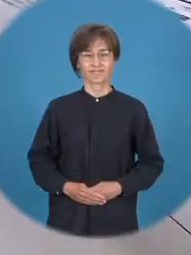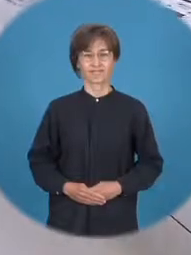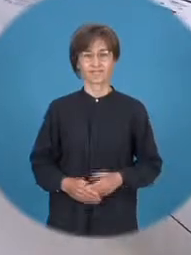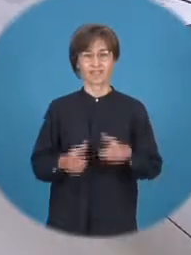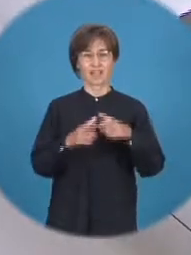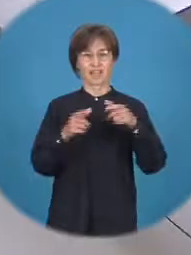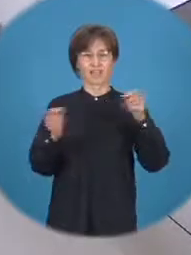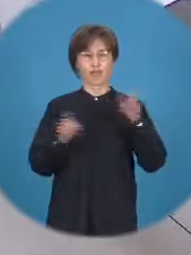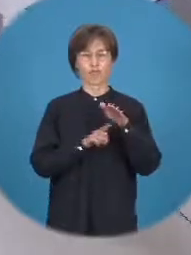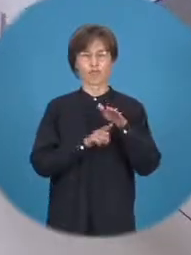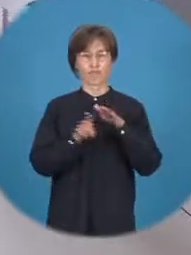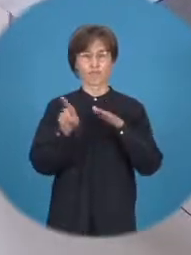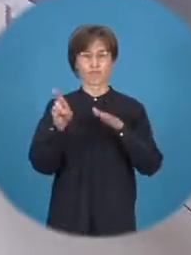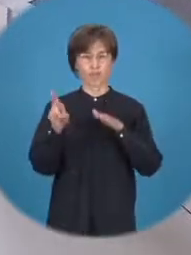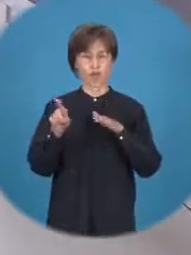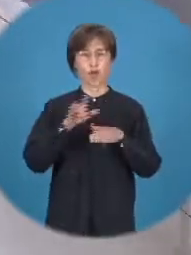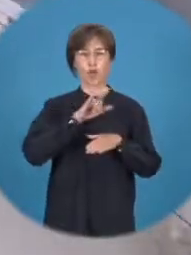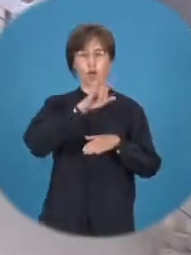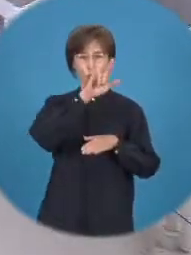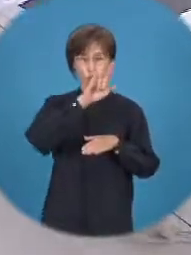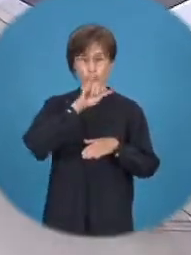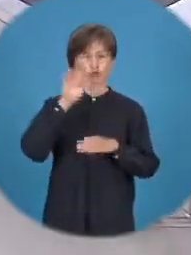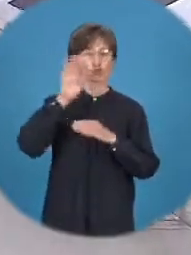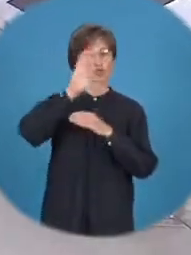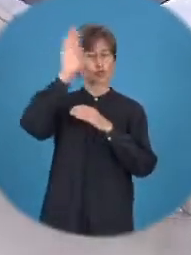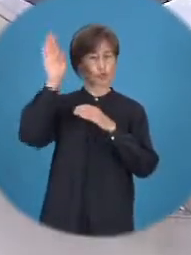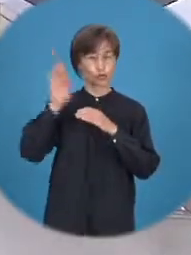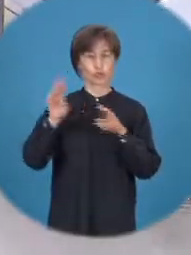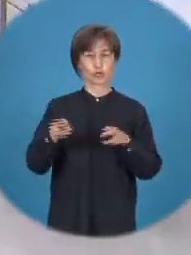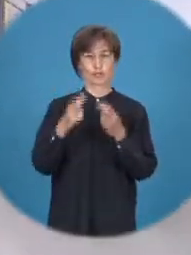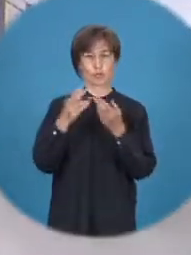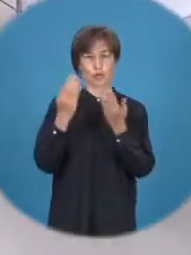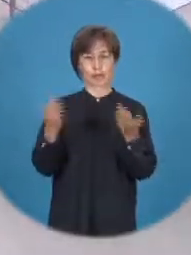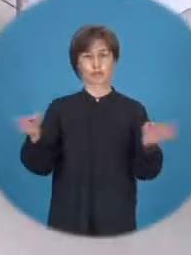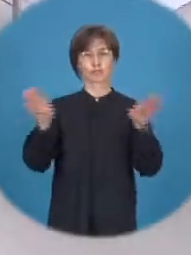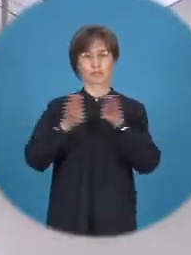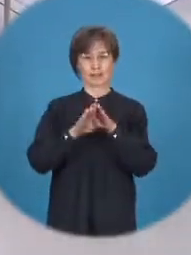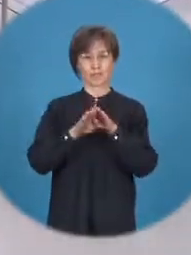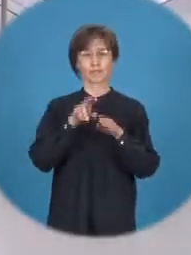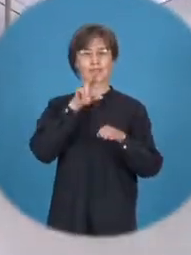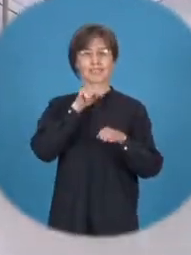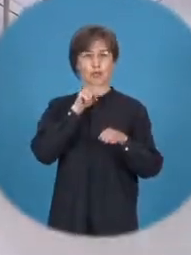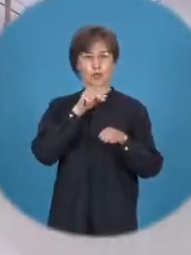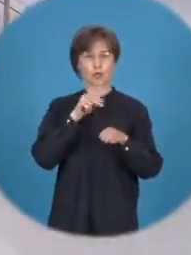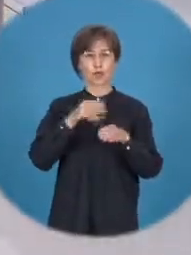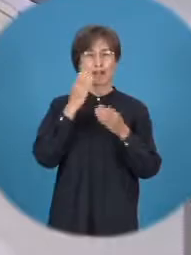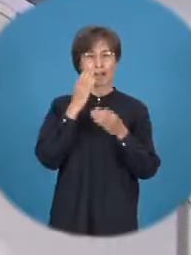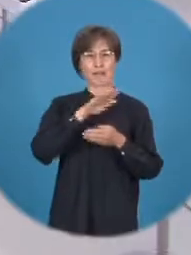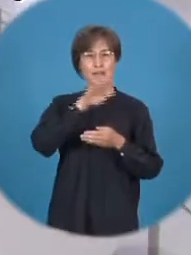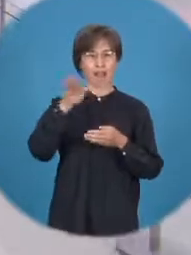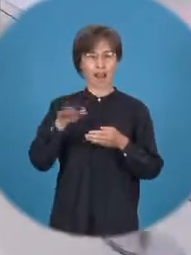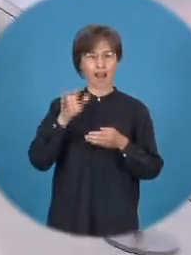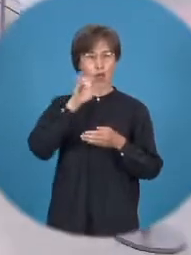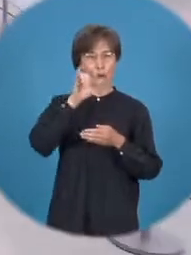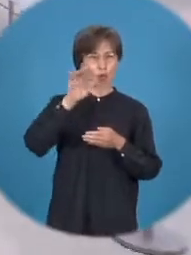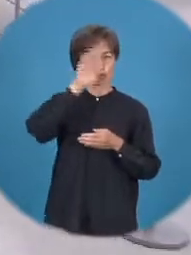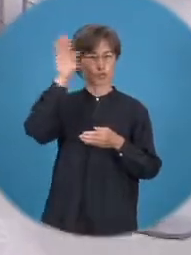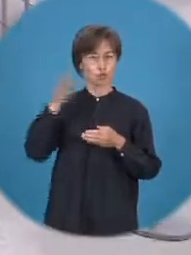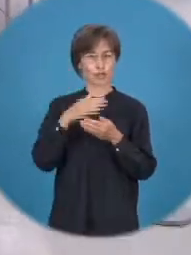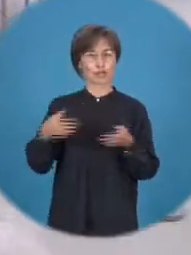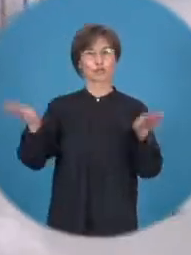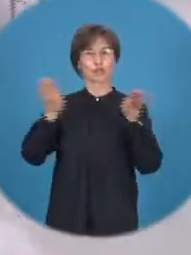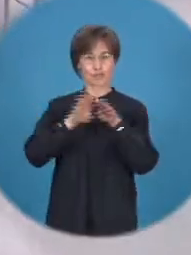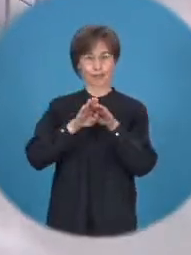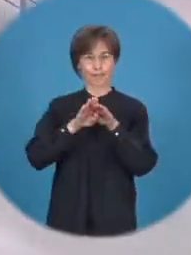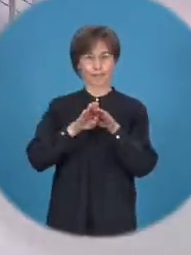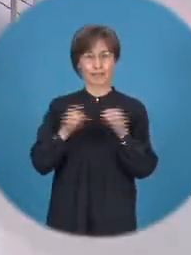日本を代表する航空と宇宙の専門博物館、岐阜各務原航空宇宙博物館、通称空博